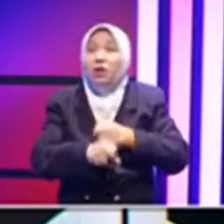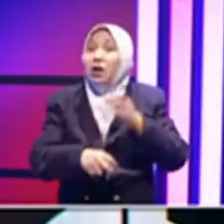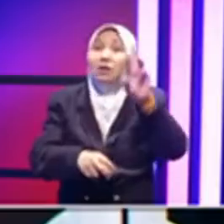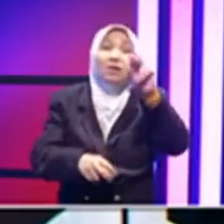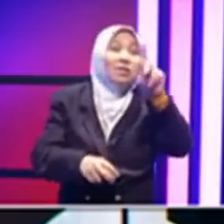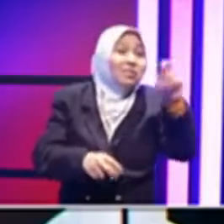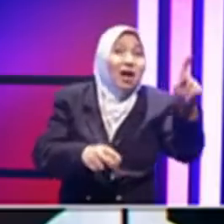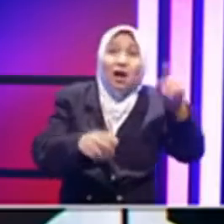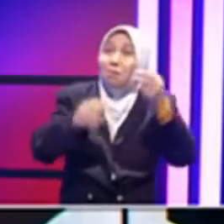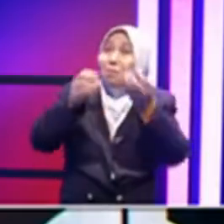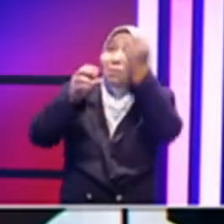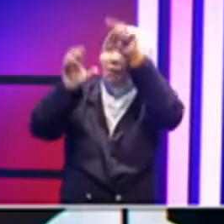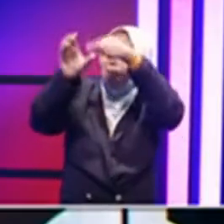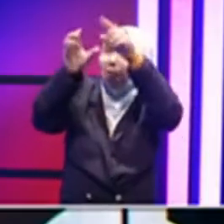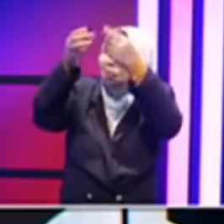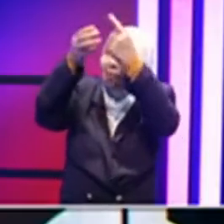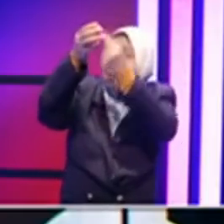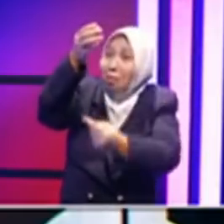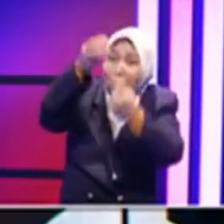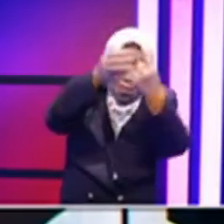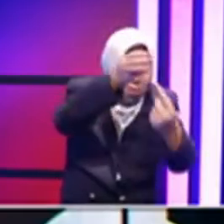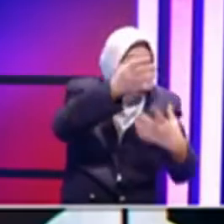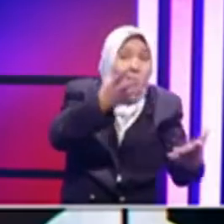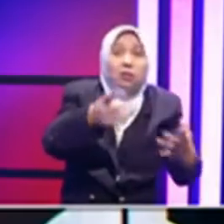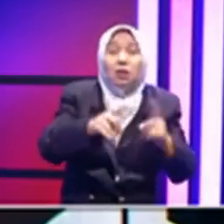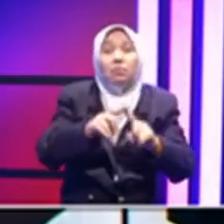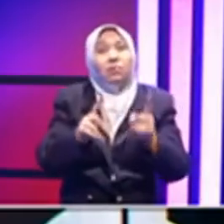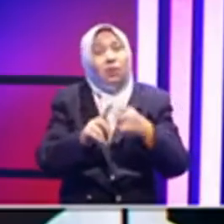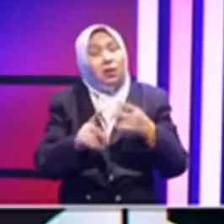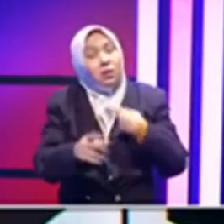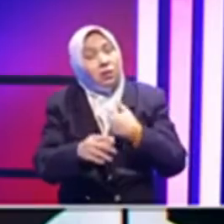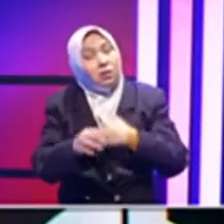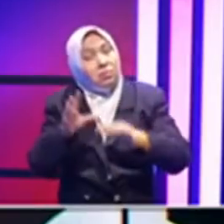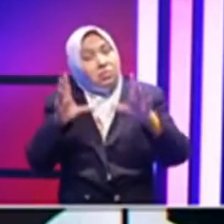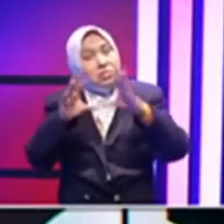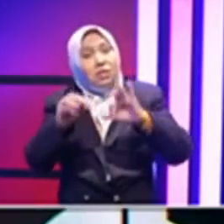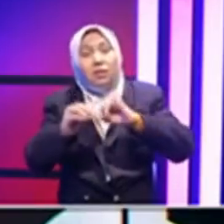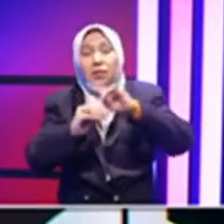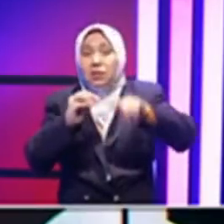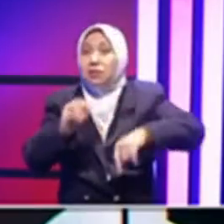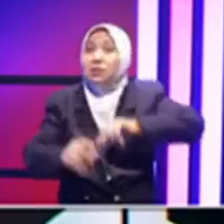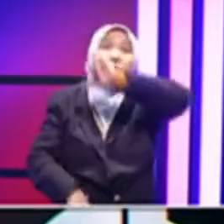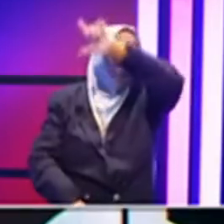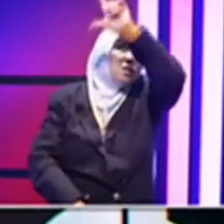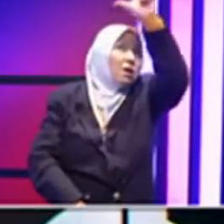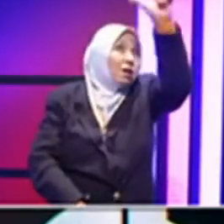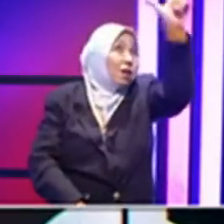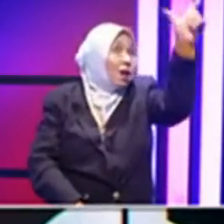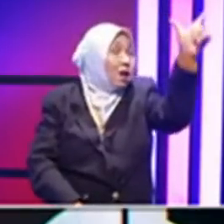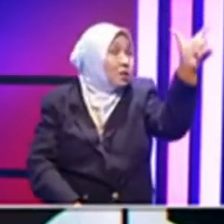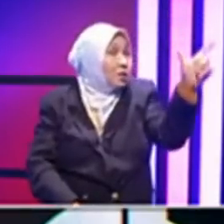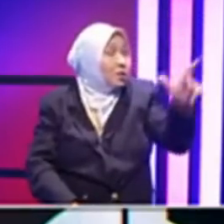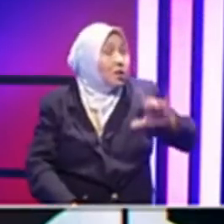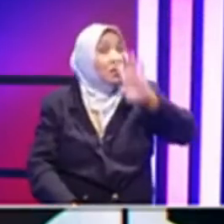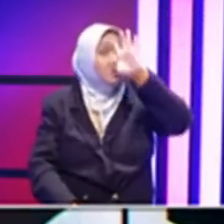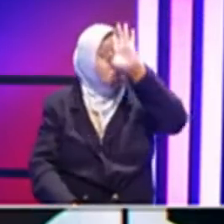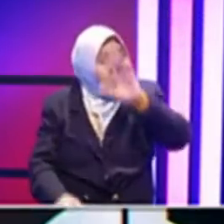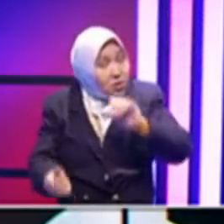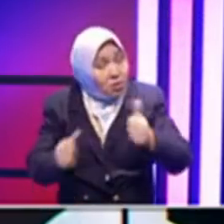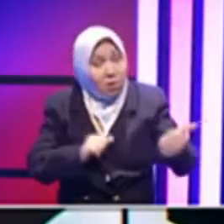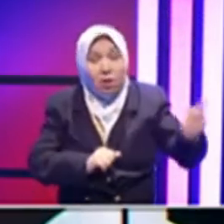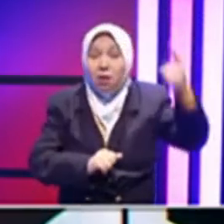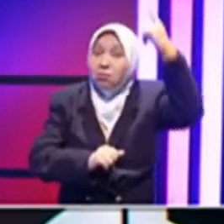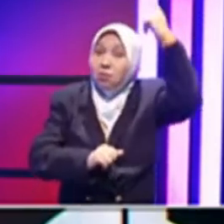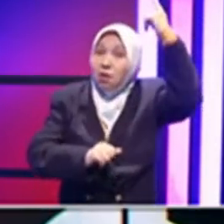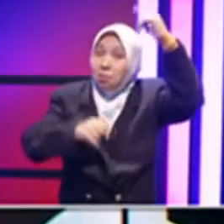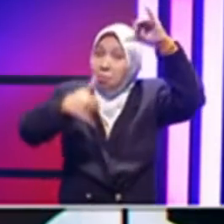retak, bocor dah macam-macam lah, ya. Tetapi apabila kita bercakap tentang langit daripada yang dicipta Allah ini, arkitekturnya